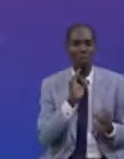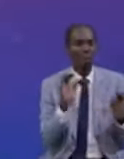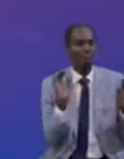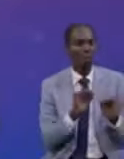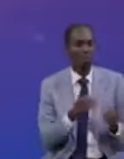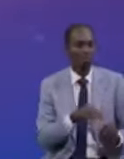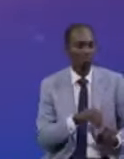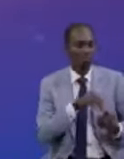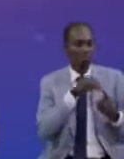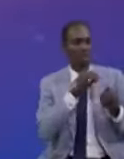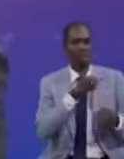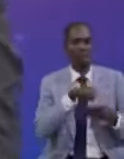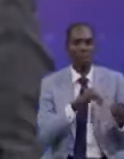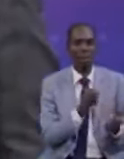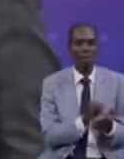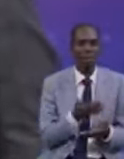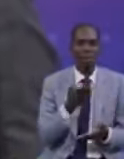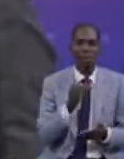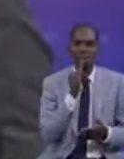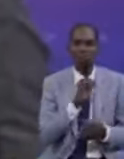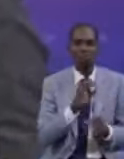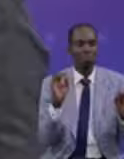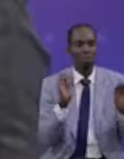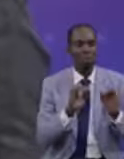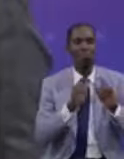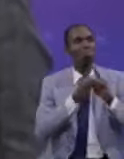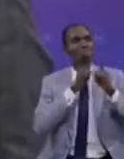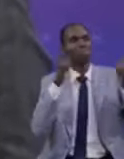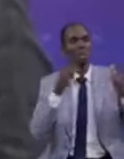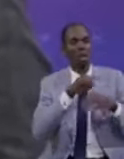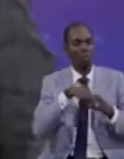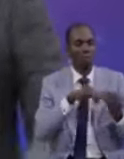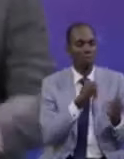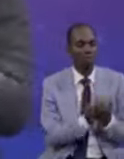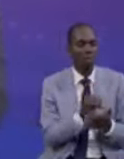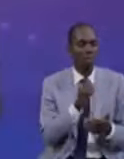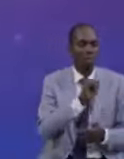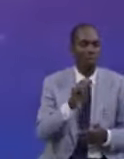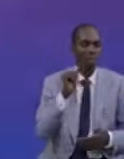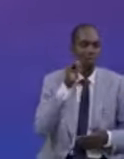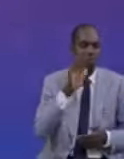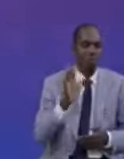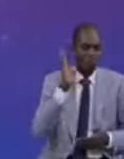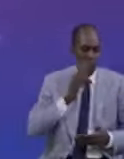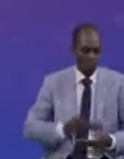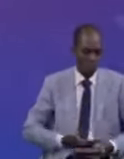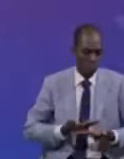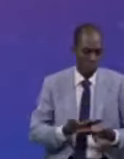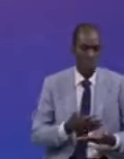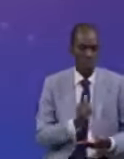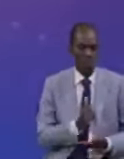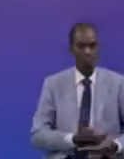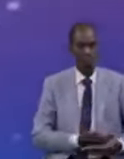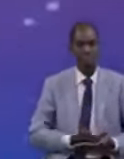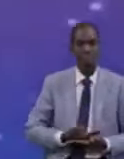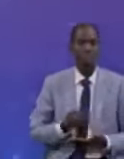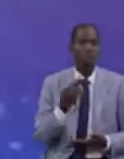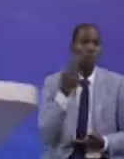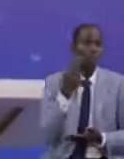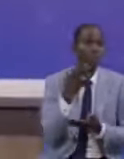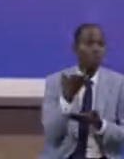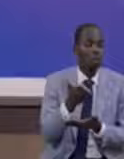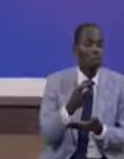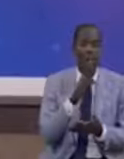a rien de miraculeux en cela une FEM enfanter un fils il y a des gens qui ne croient